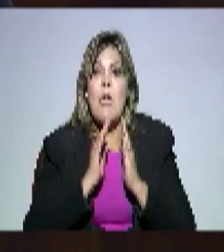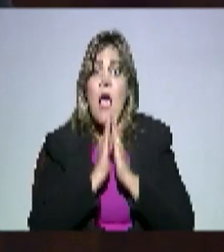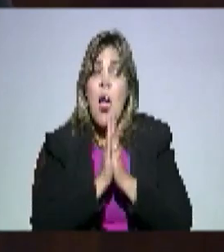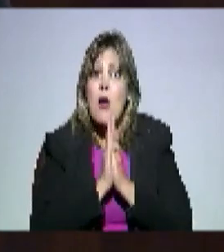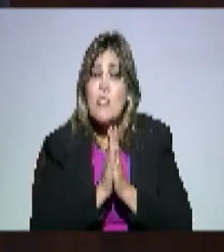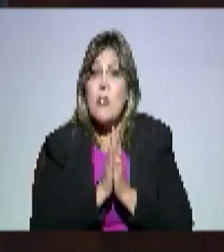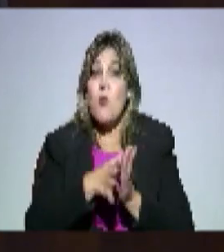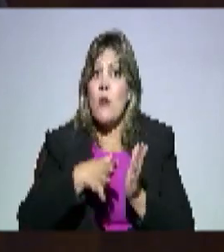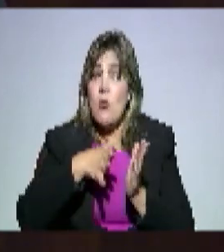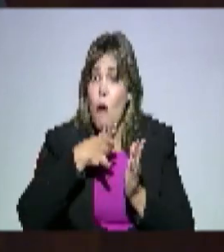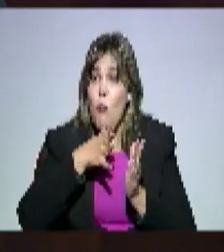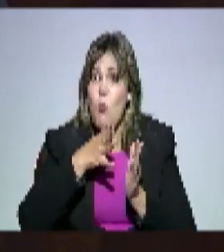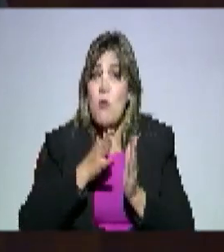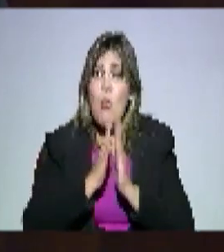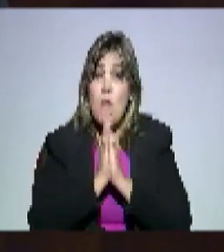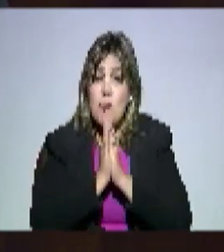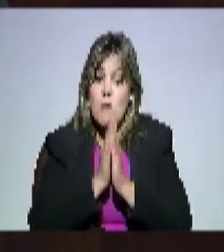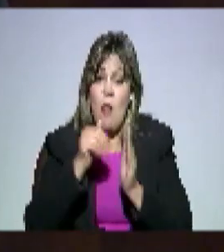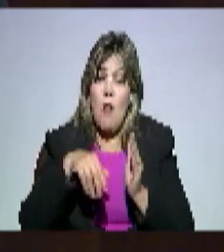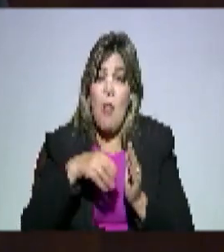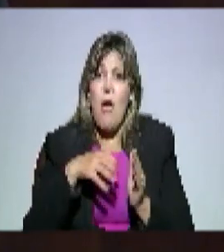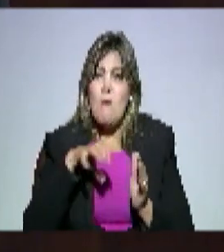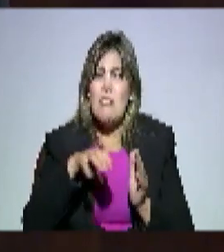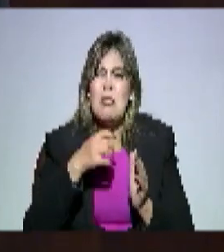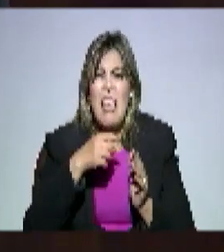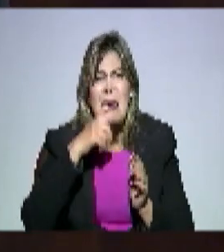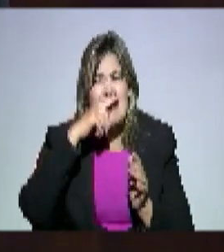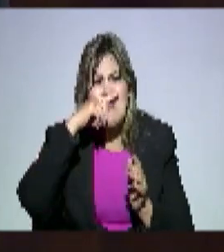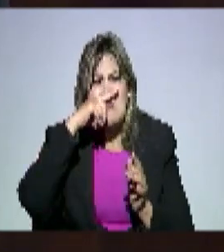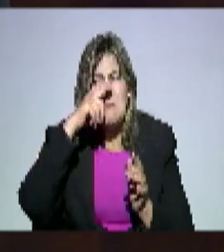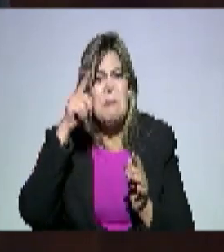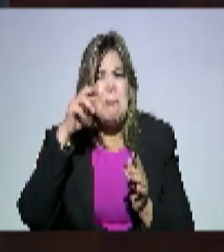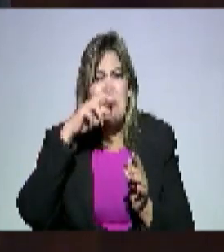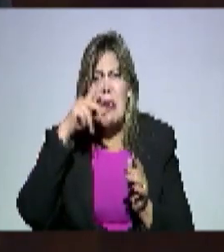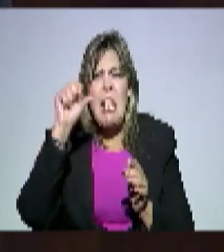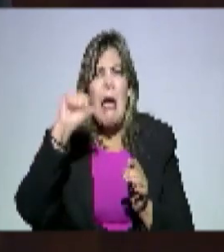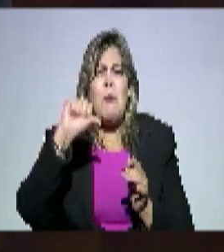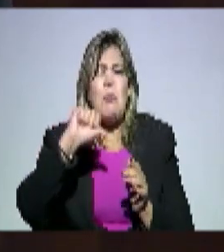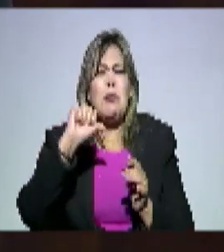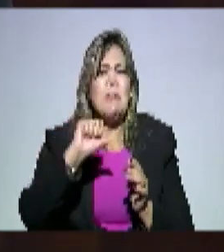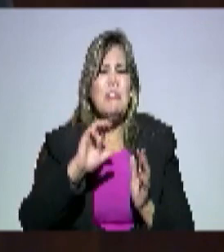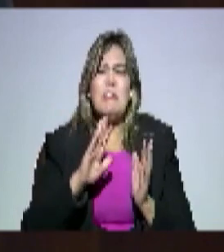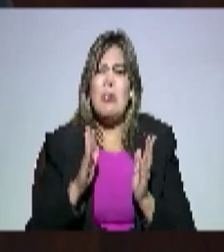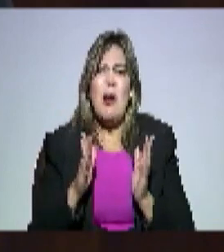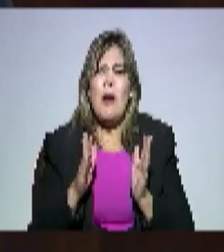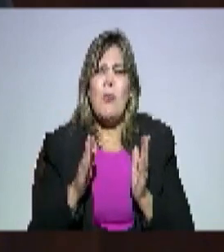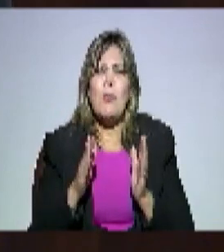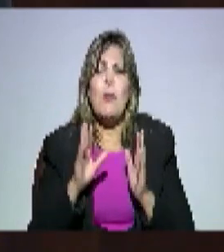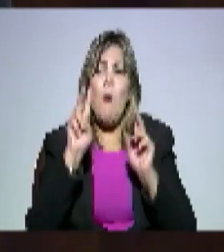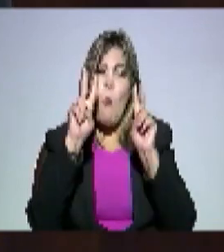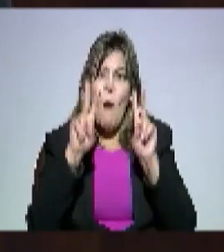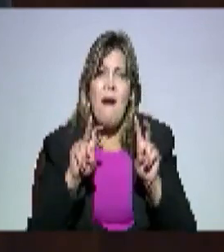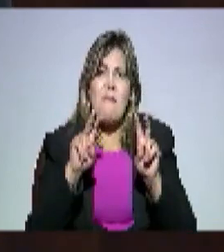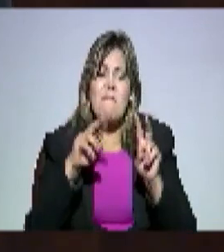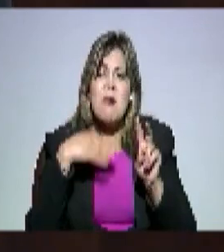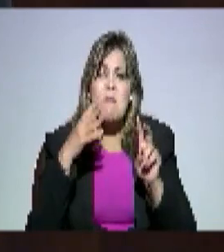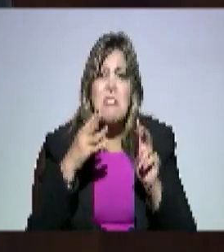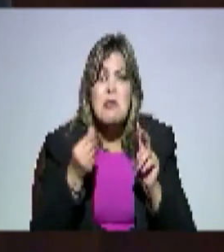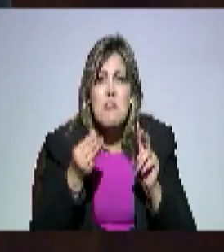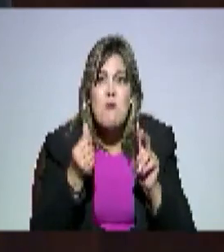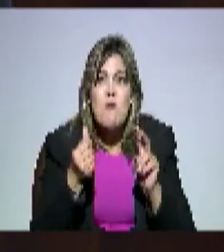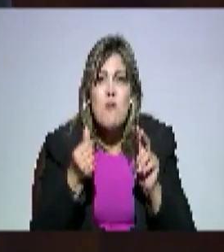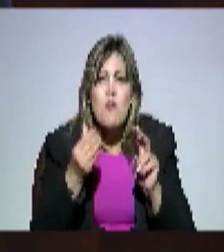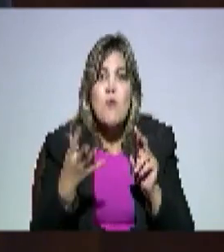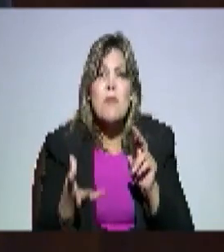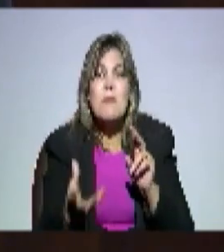جبنا الصلاه اللي في الشقه الريحه الكريهه والنفس الغريب اللي شقيتي ب بطلت احس بيه بس الفلوس بالفعل لسه لغايه